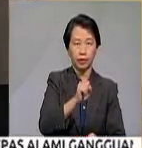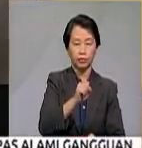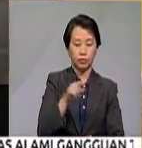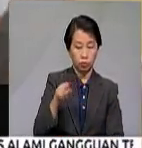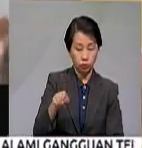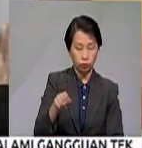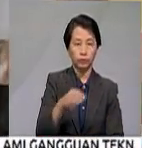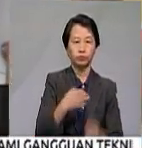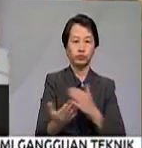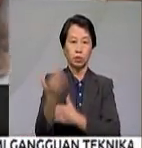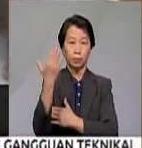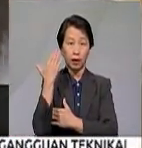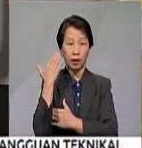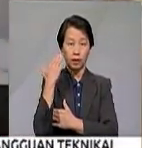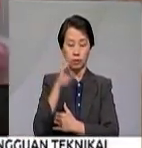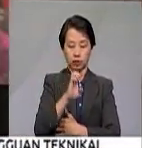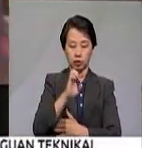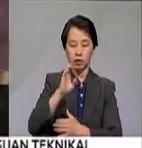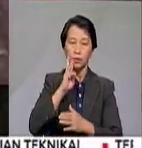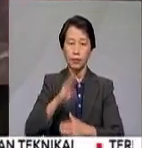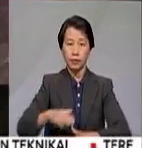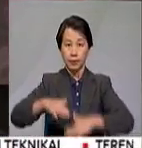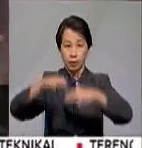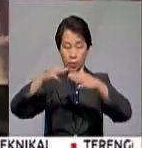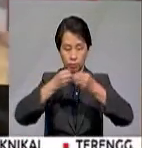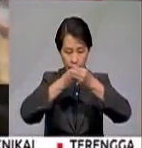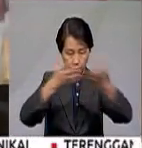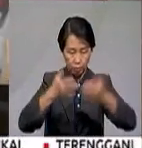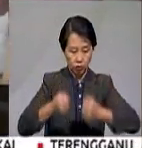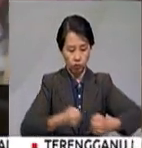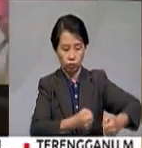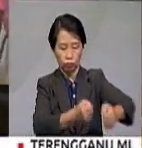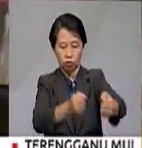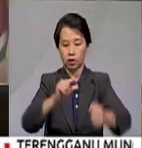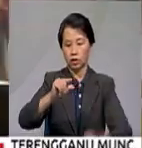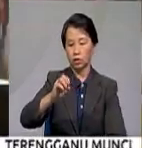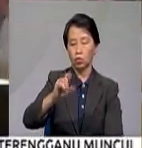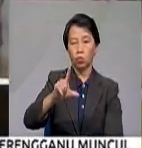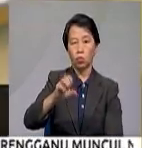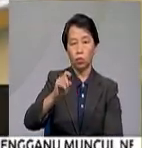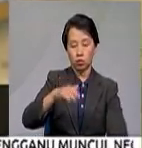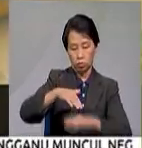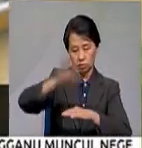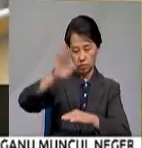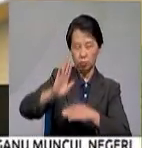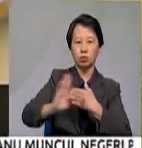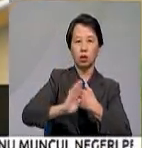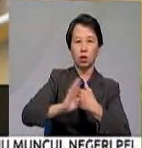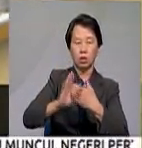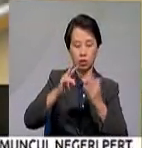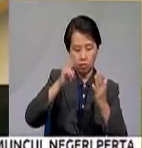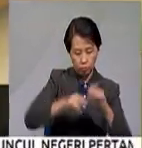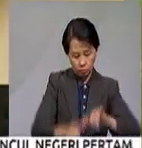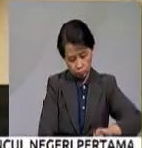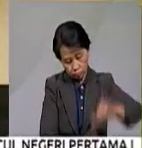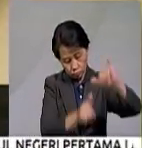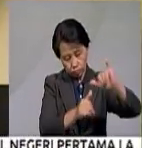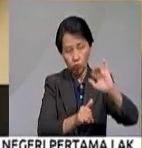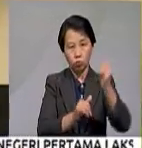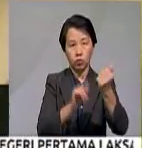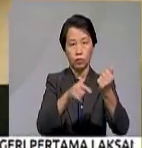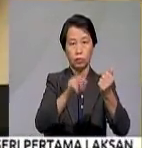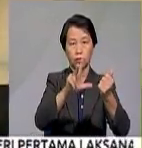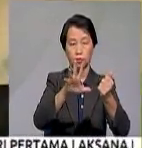berkenaan. Pagi tadi, portal E-Banjir Kelantan memaklumkan Sungai Golok di Rantau Panjang melebihi paras bahaya dengan bacaan